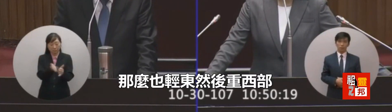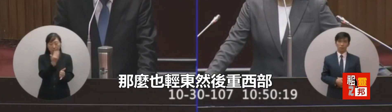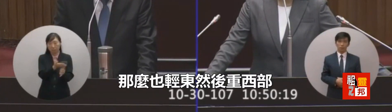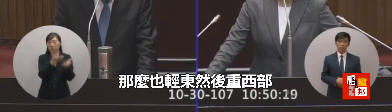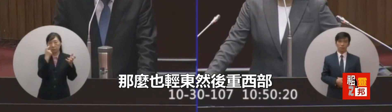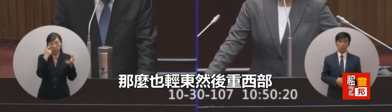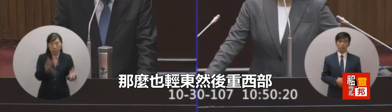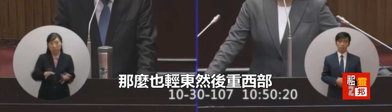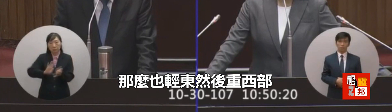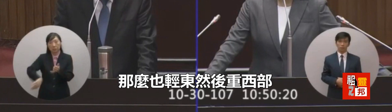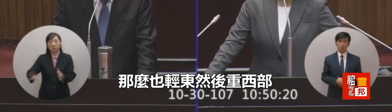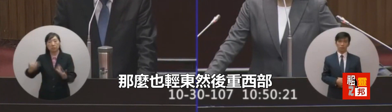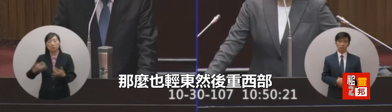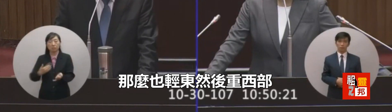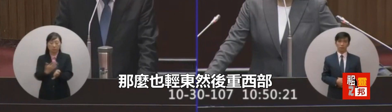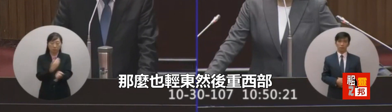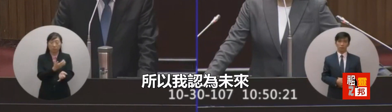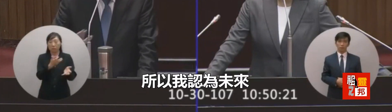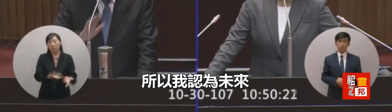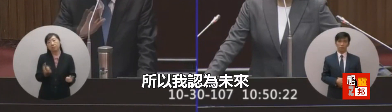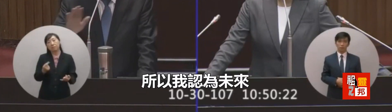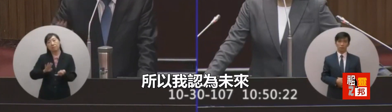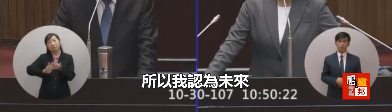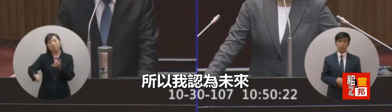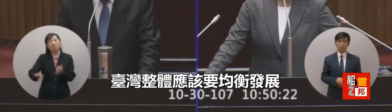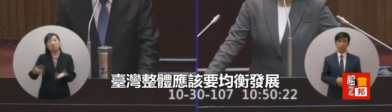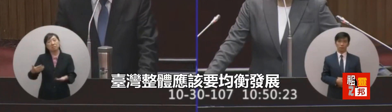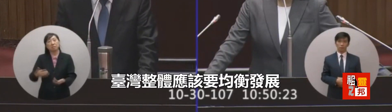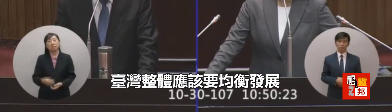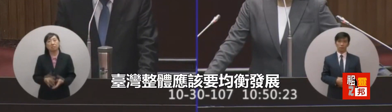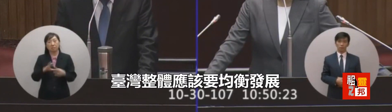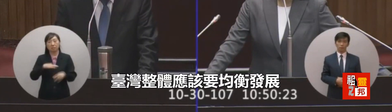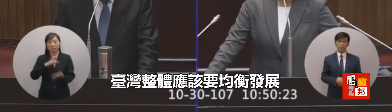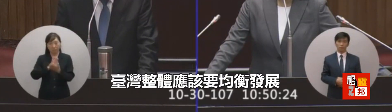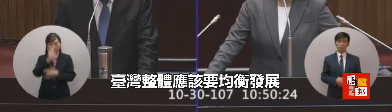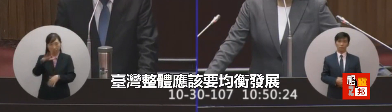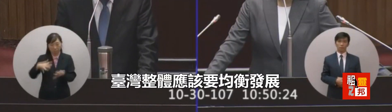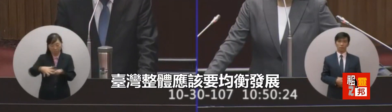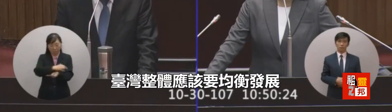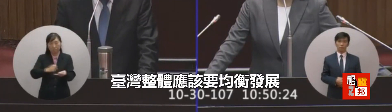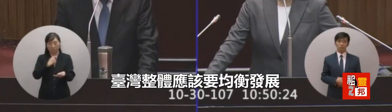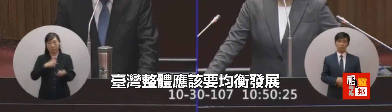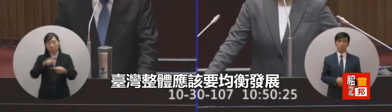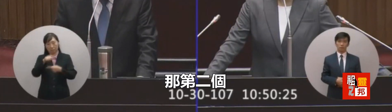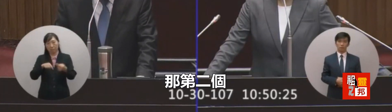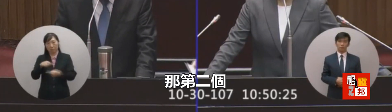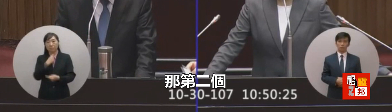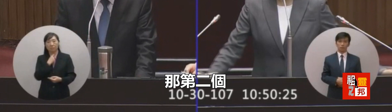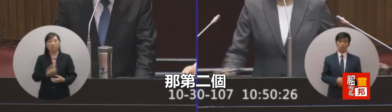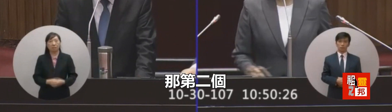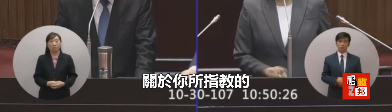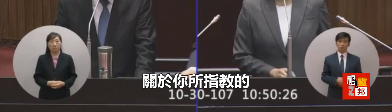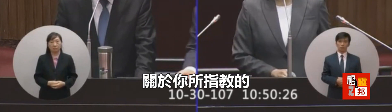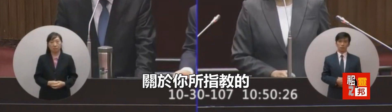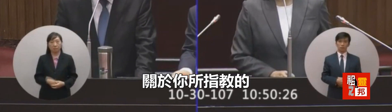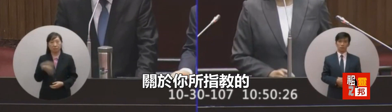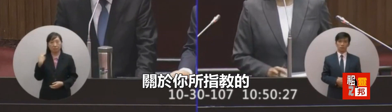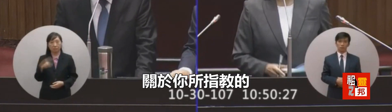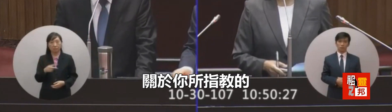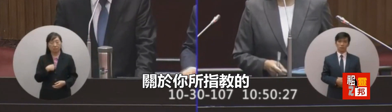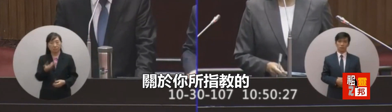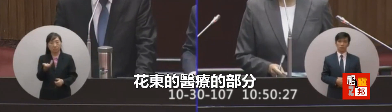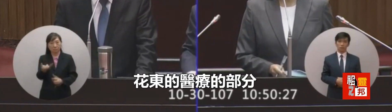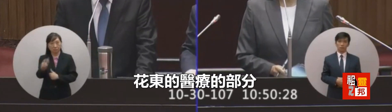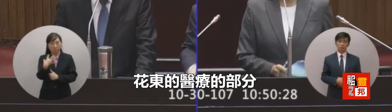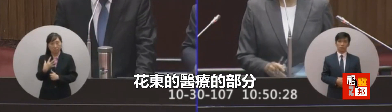轻东然后重西部，所以我认为未来台湾整体应该要均衡发展。那第二个呢，关于你所指